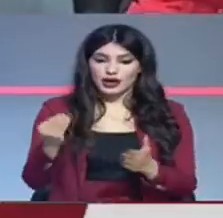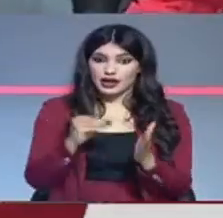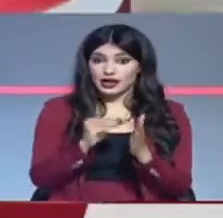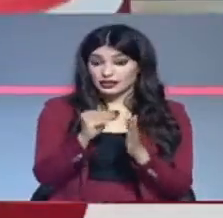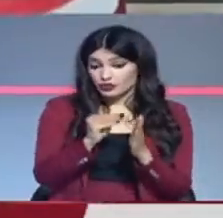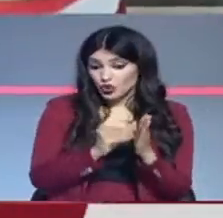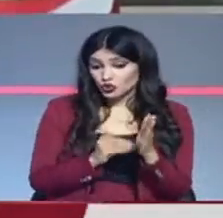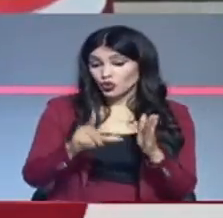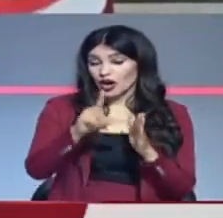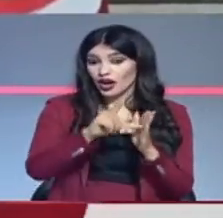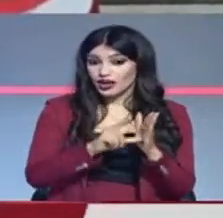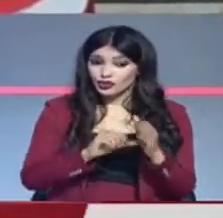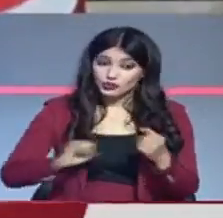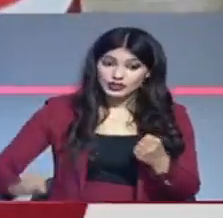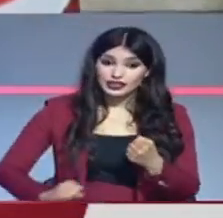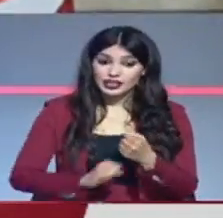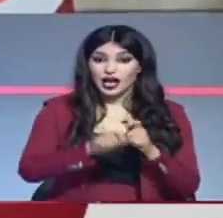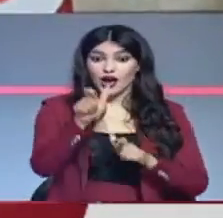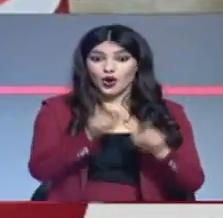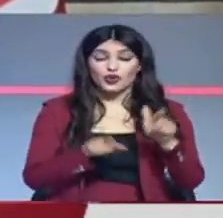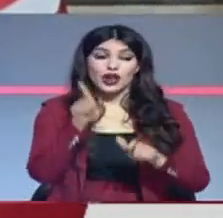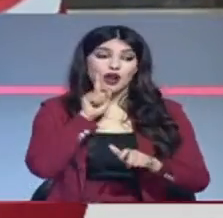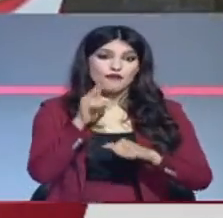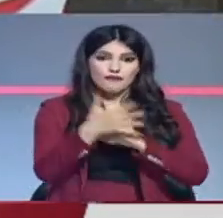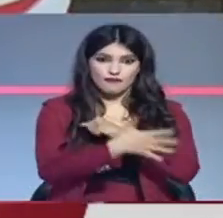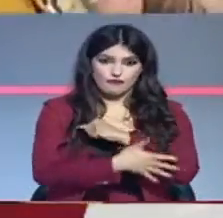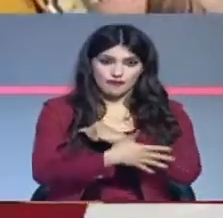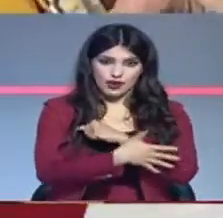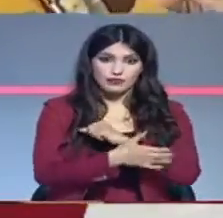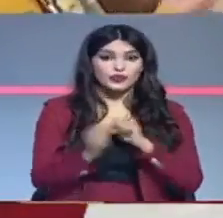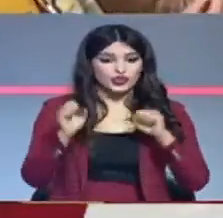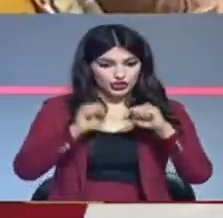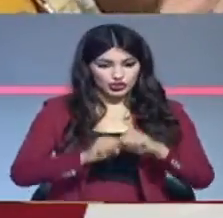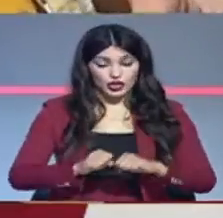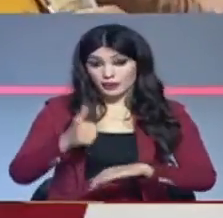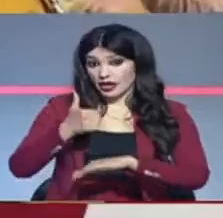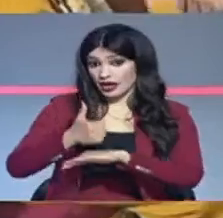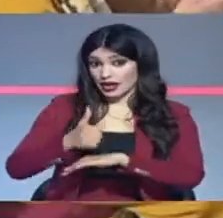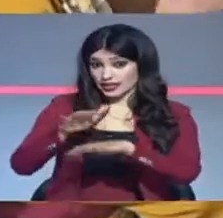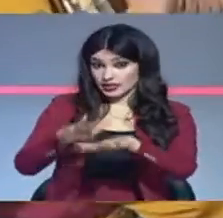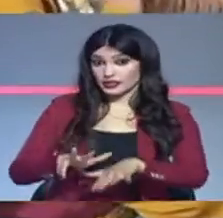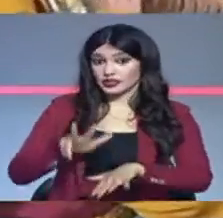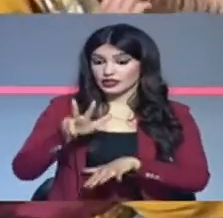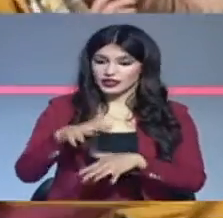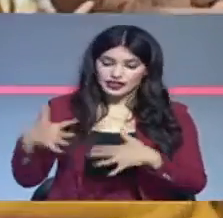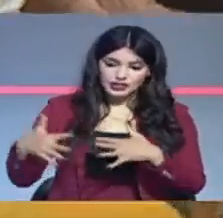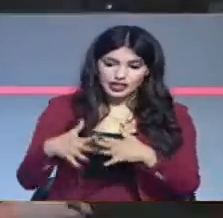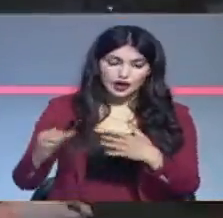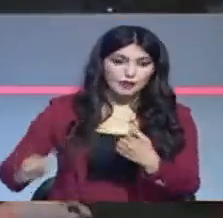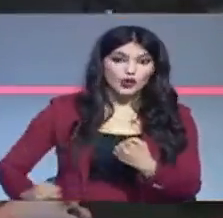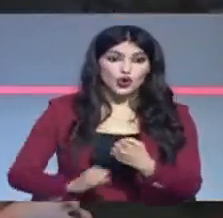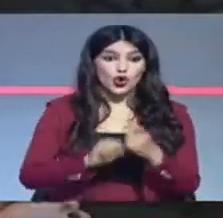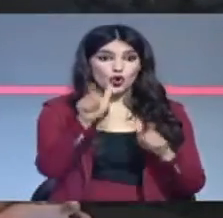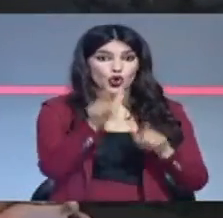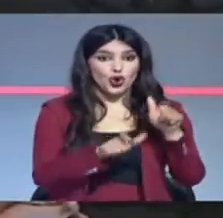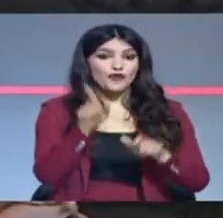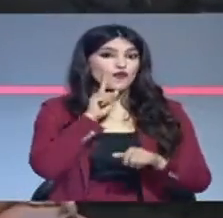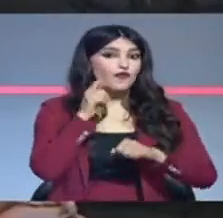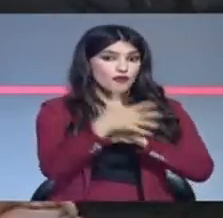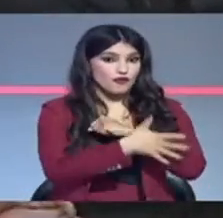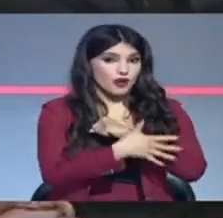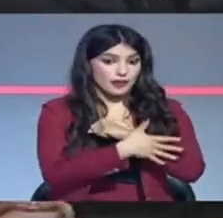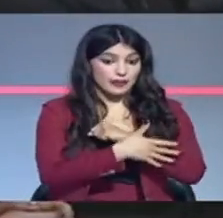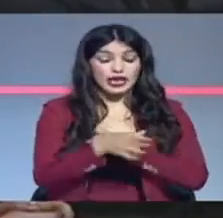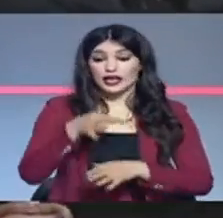اللازمه وتحديث النصوص القانونيه ذات الصله ليؤكد رئيس مجلس النواب تضمنه التام معهن مشددا على ان المجلس